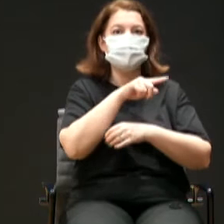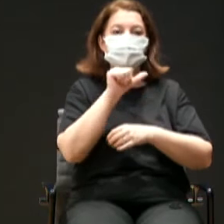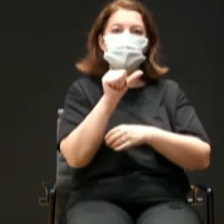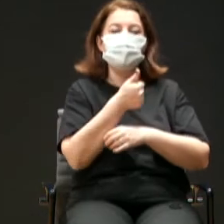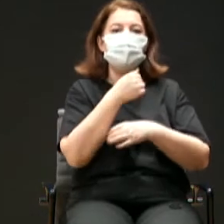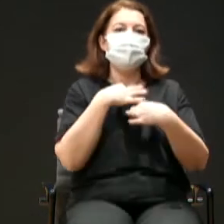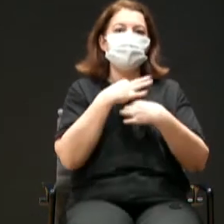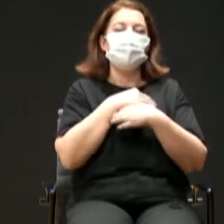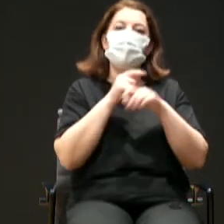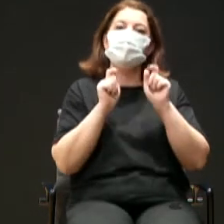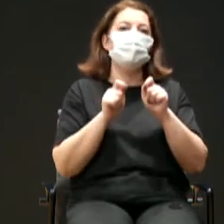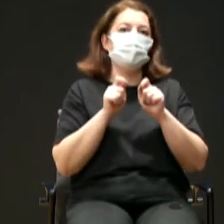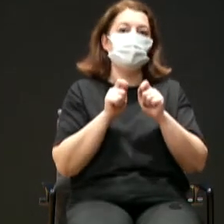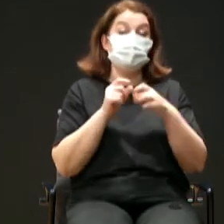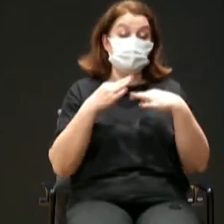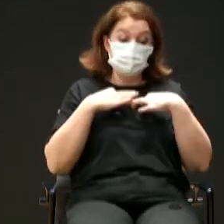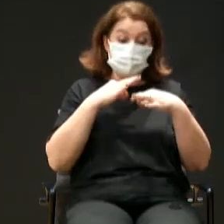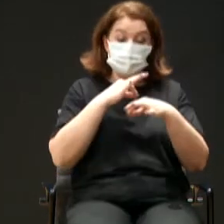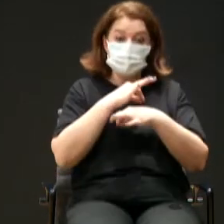saygı zorunluluğumuz var. Saygı çerçevesini yitirmeme zorunluluğumuz var.